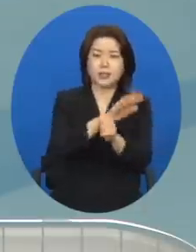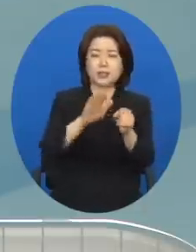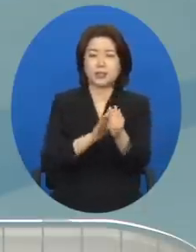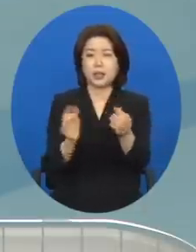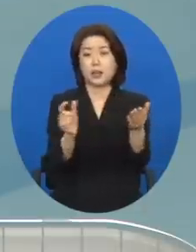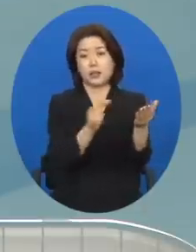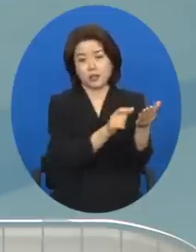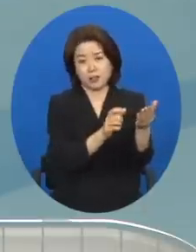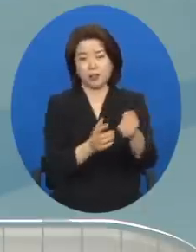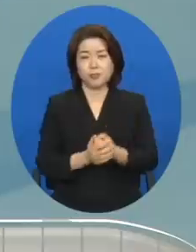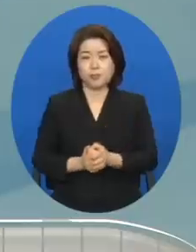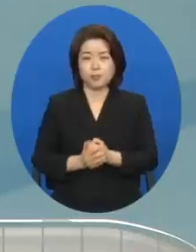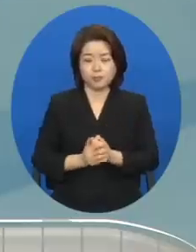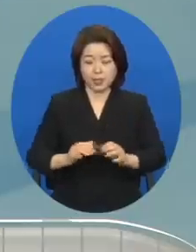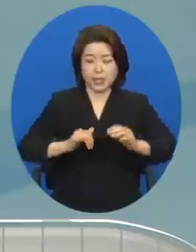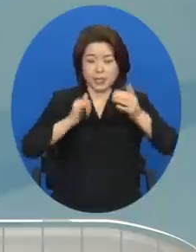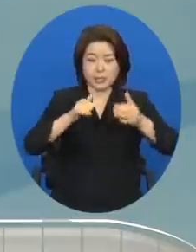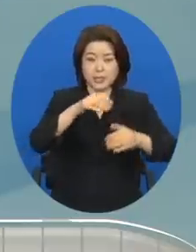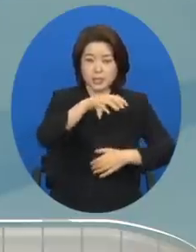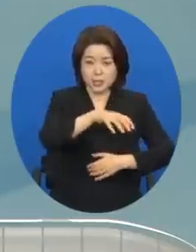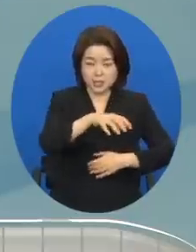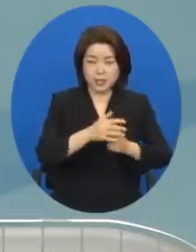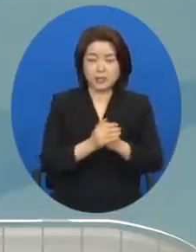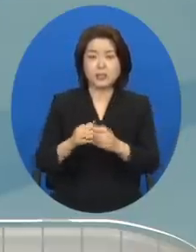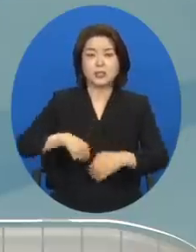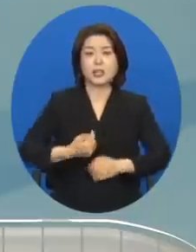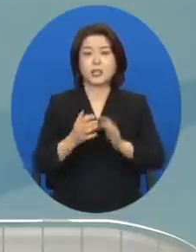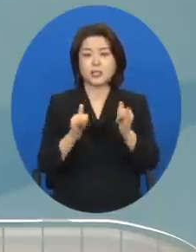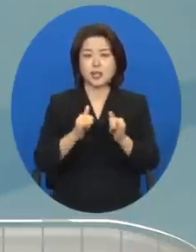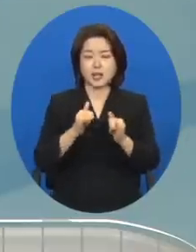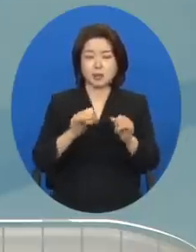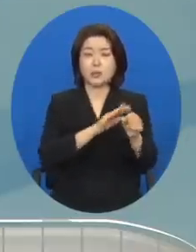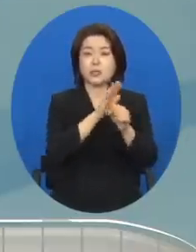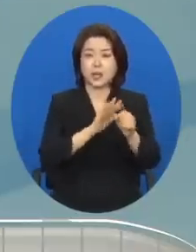하셨습니다. 세상에 있는 자기의 사람들을 사랑하시되